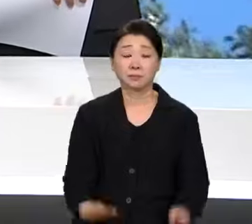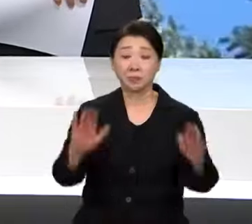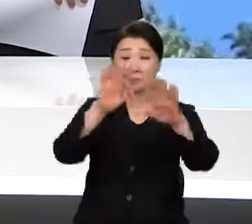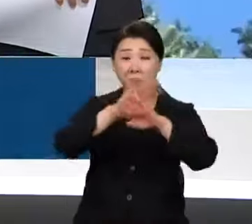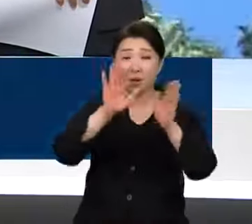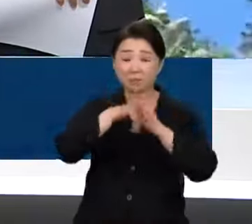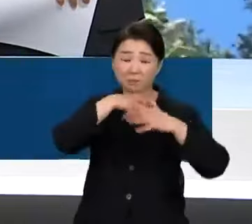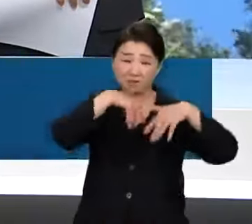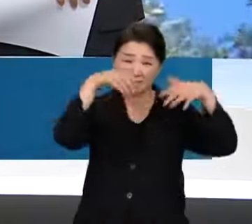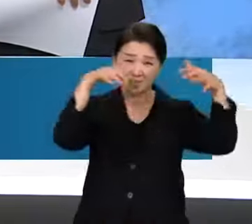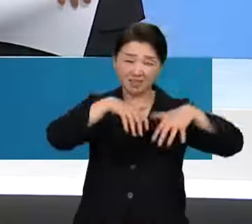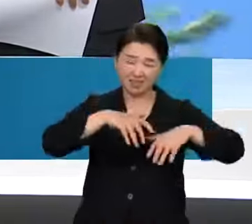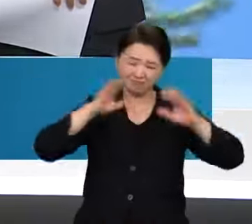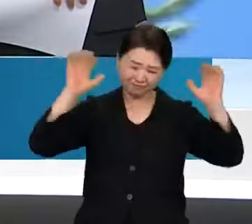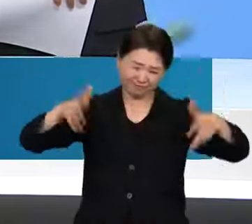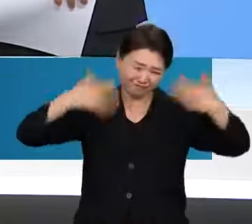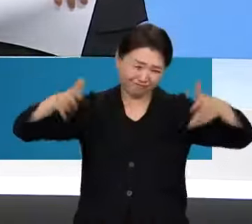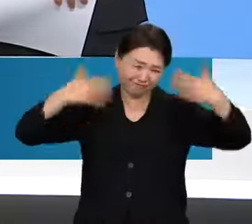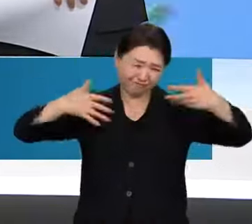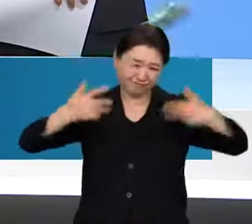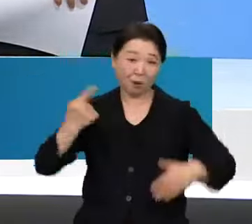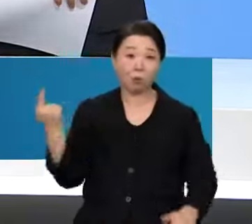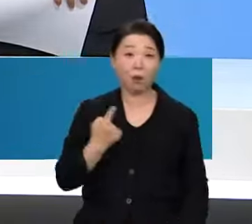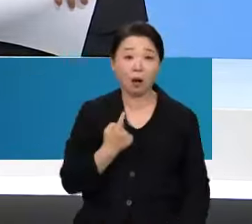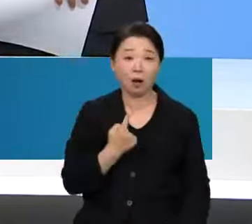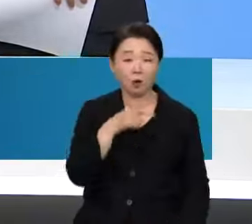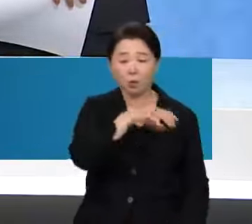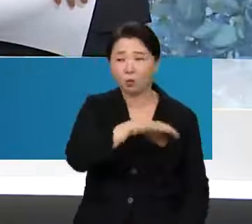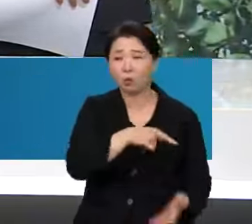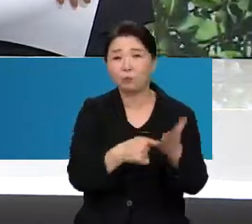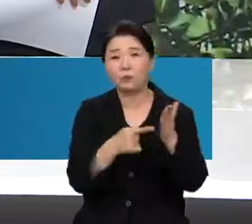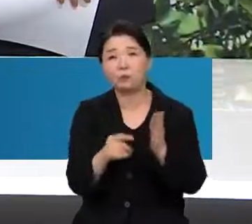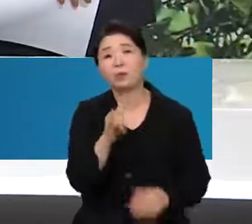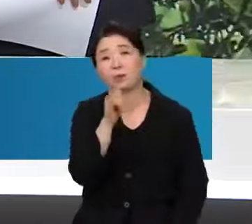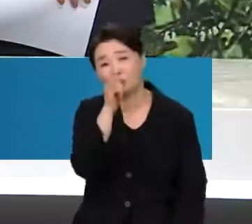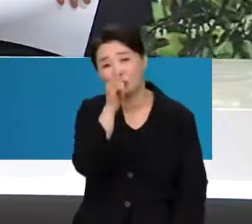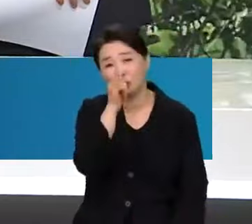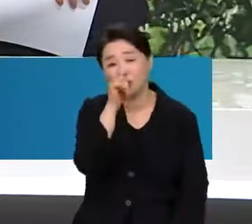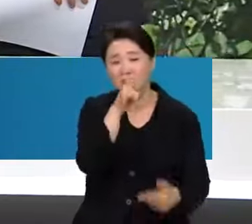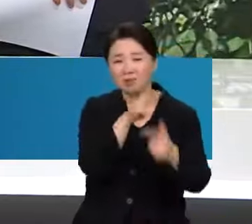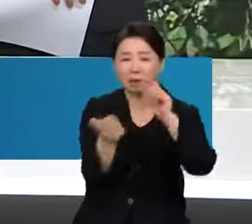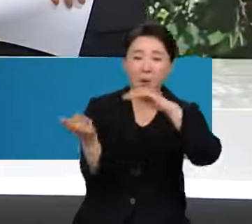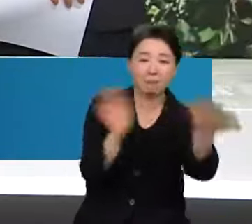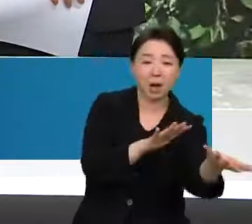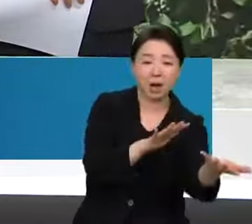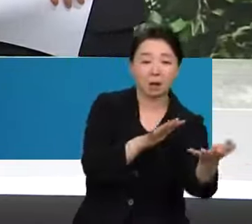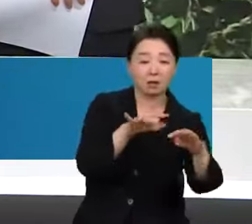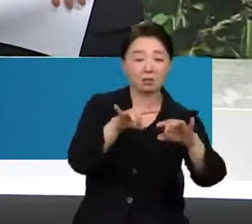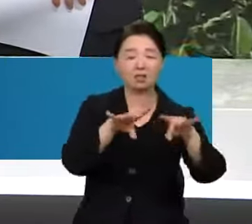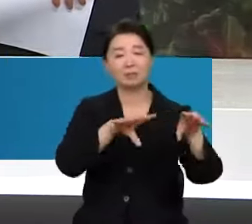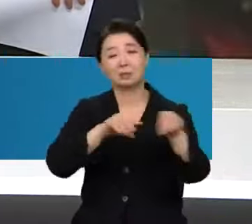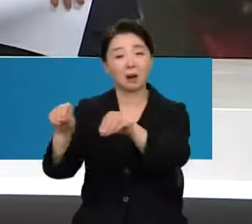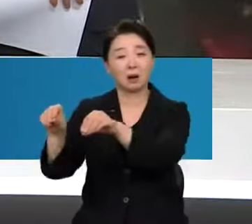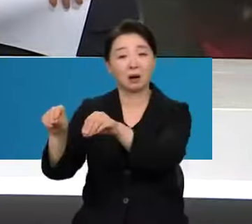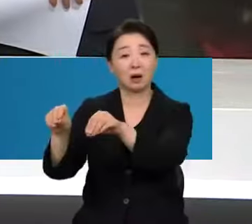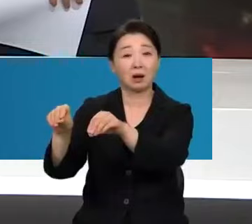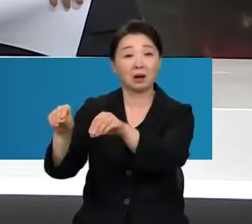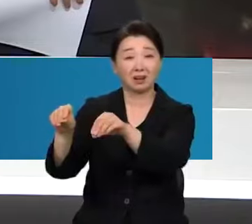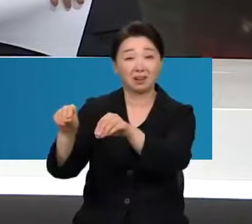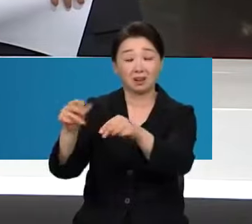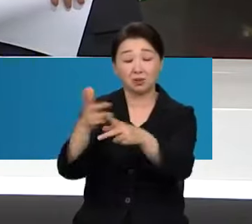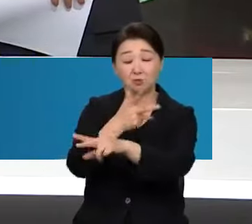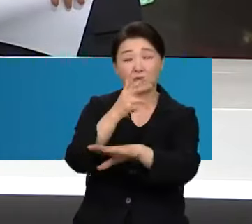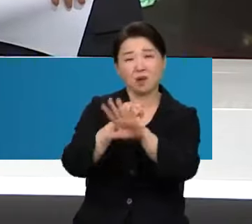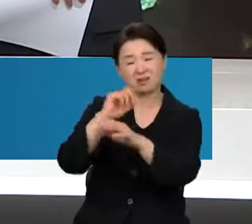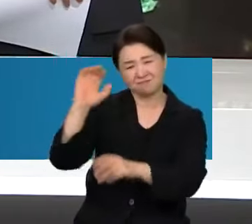밤사이 비와 함께 강한 바람이 불면서 곳곳에서 피해가 잇따랐습니다. 나무가 쓰러지고 전기가 끊기기도 했는데 주말에도